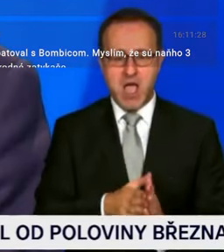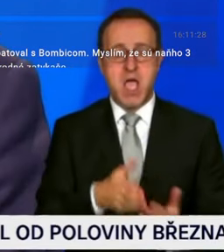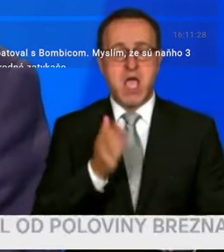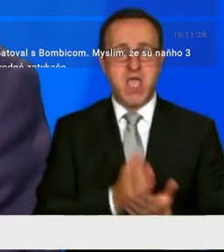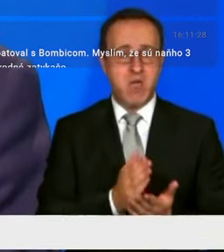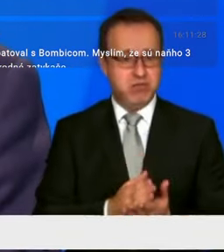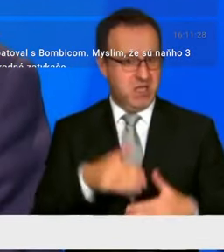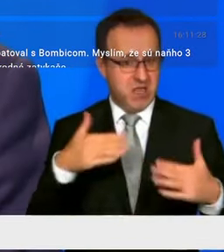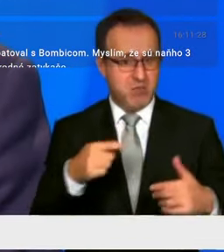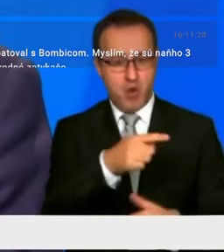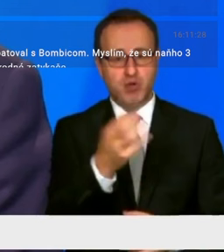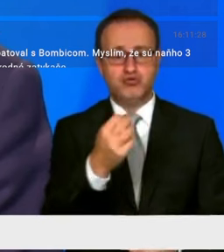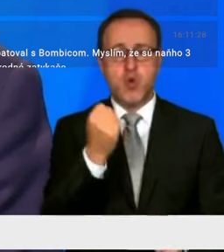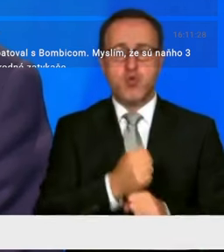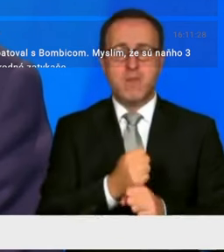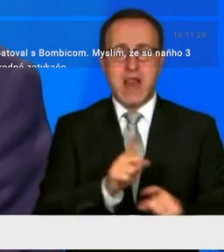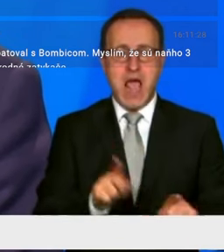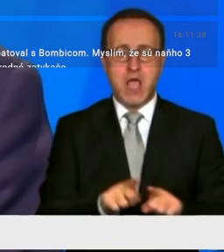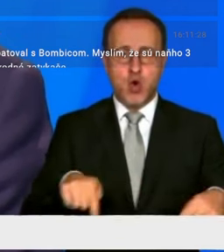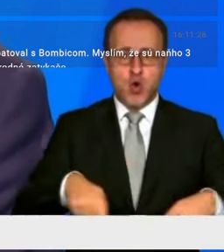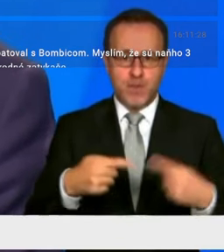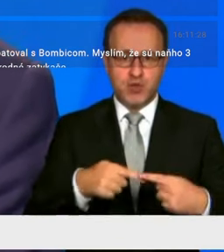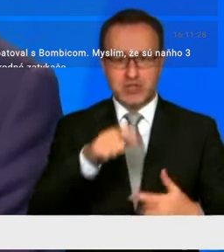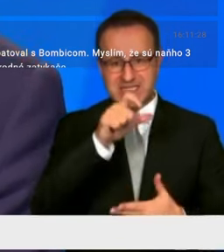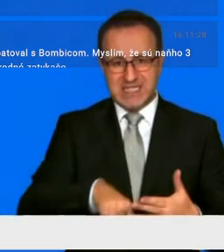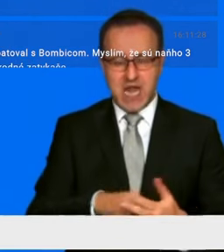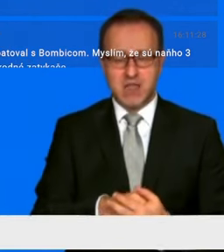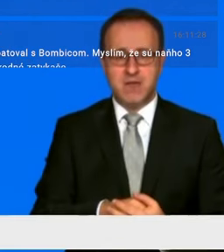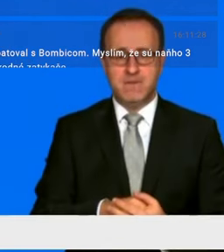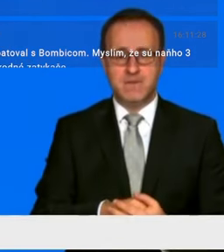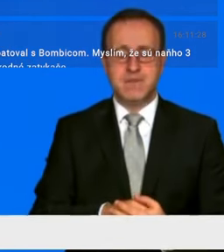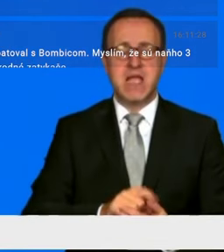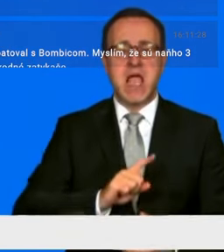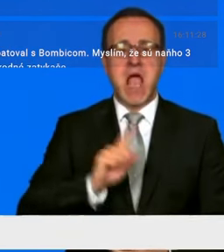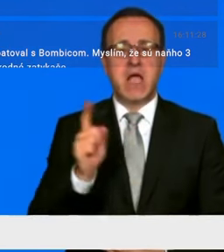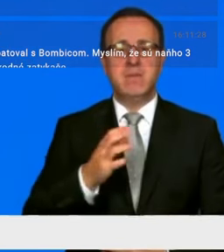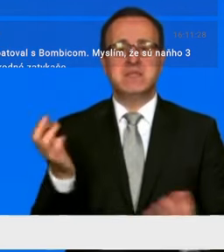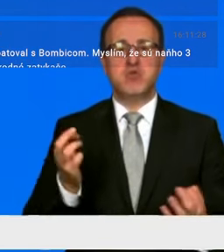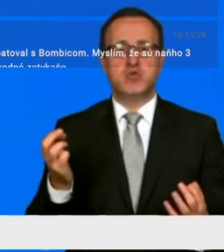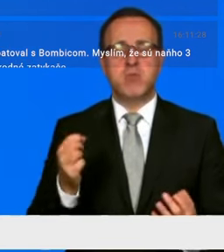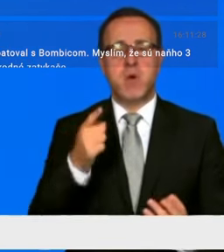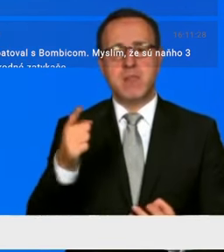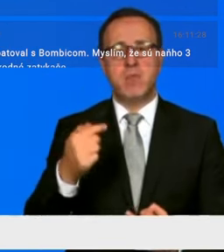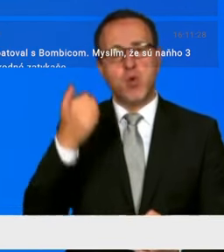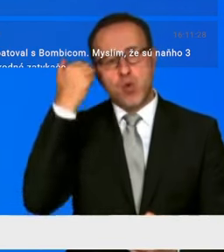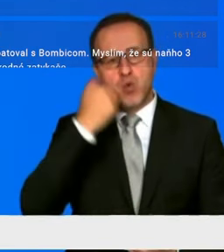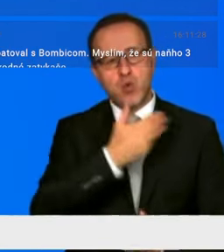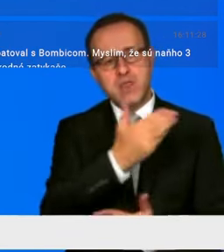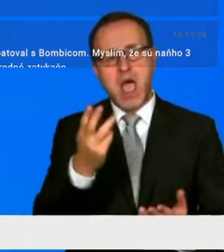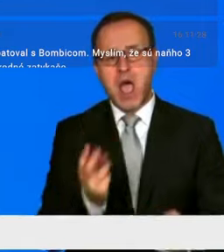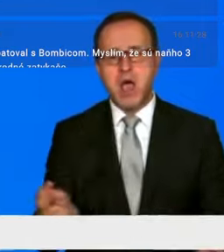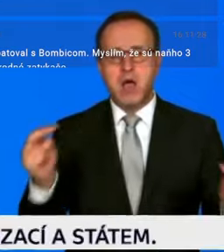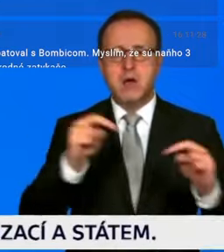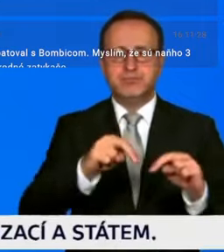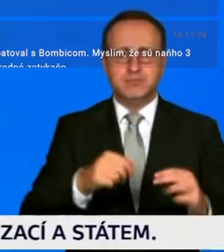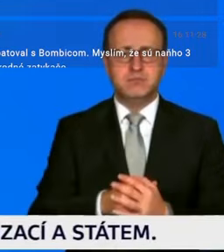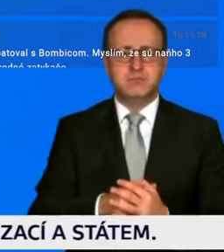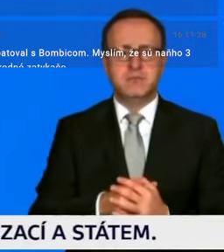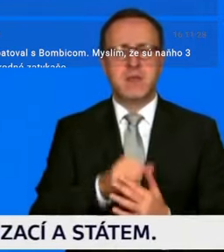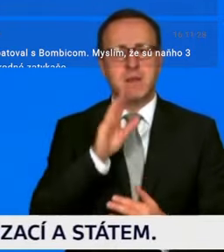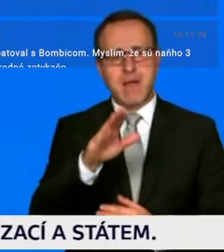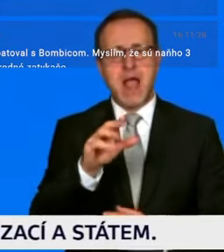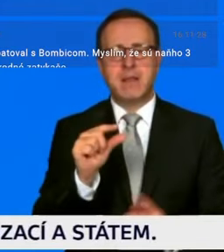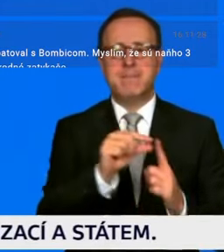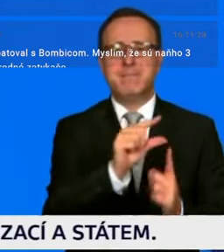toho čo urobili aj opozičné strany nebiť toho akým spôsobom sa prejavili občania Slovenskej republiky mať Petra